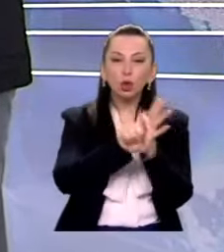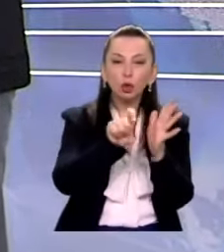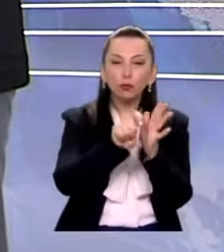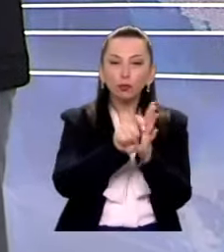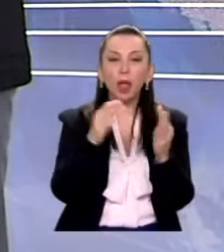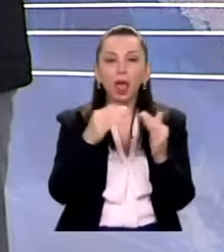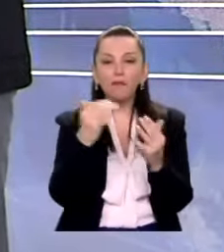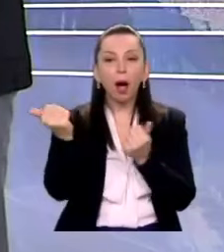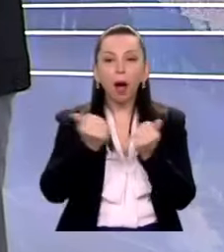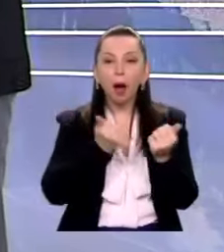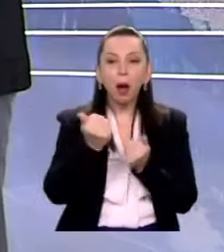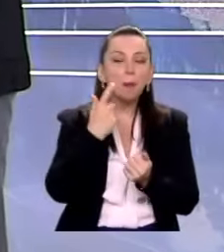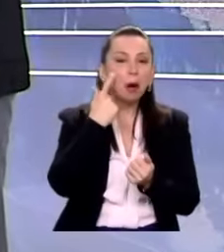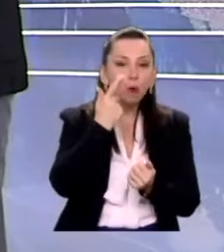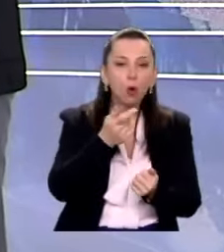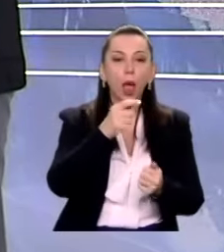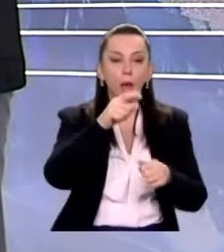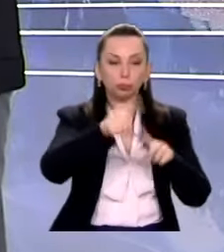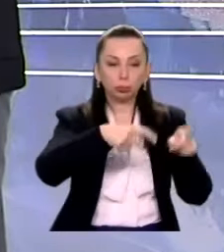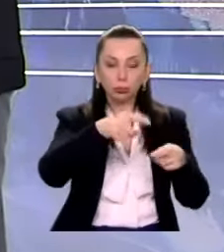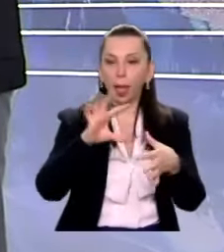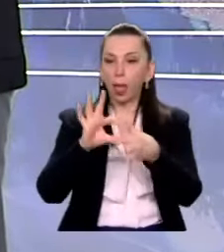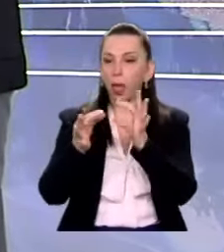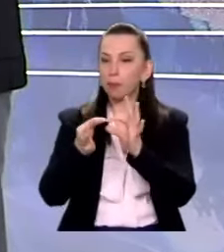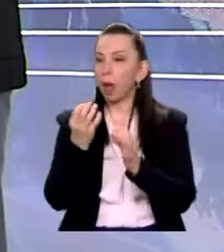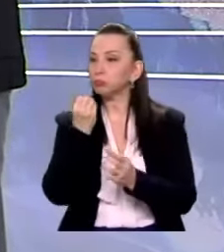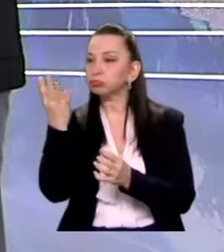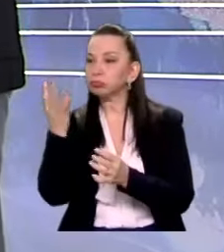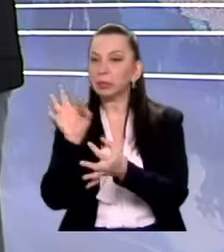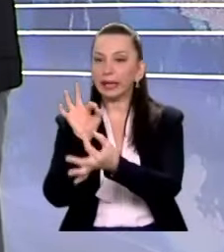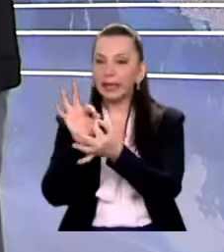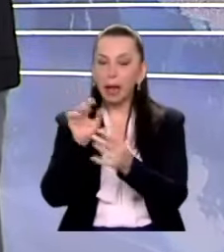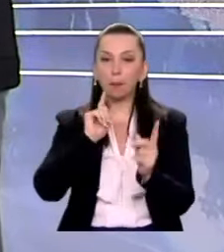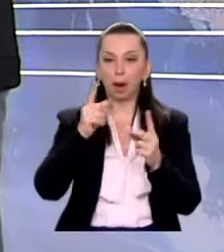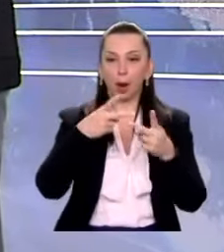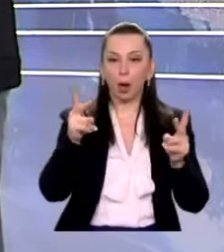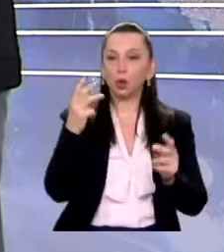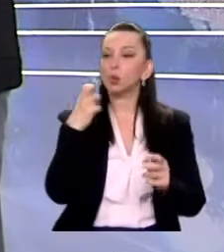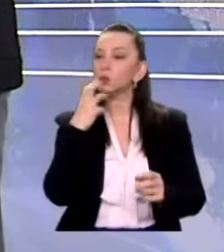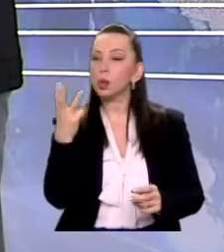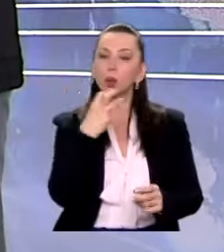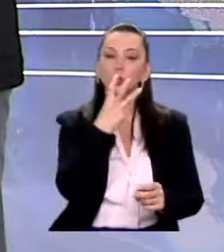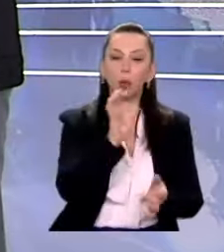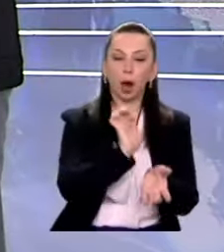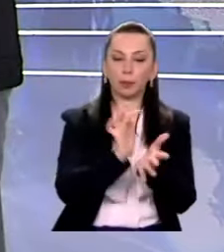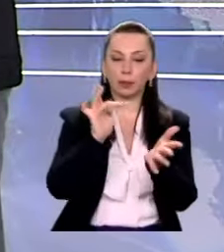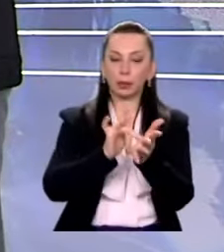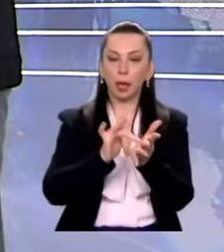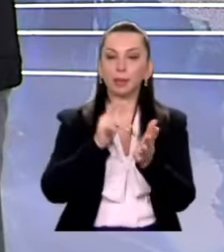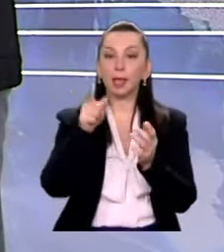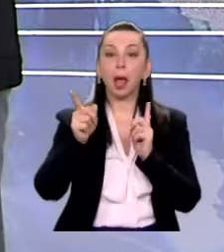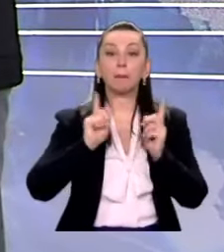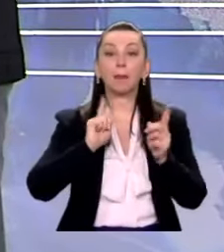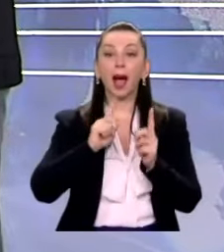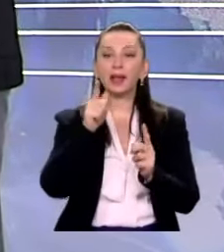ele geçirip emlakçılarla paylaşmıştı. Dava açılmış ve o davada 3'er yıl hapis cezasına çarptırılmışlardı. Bölge Adliye